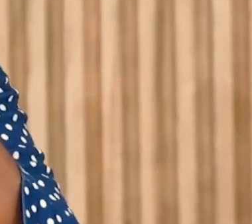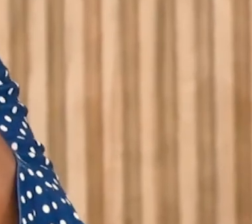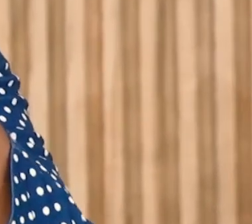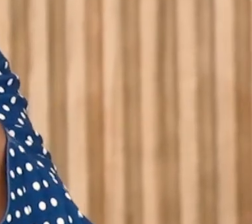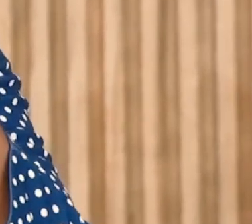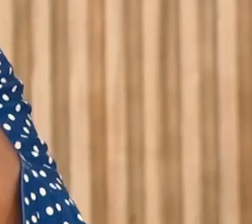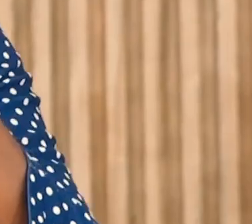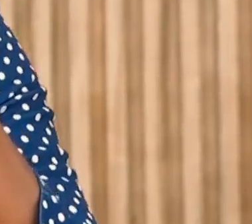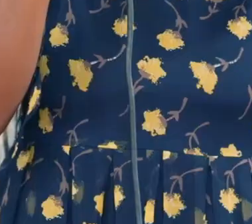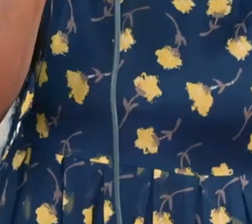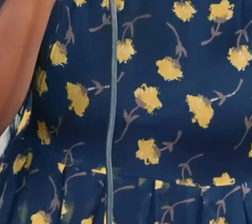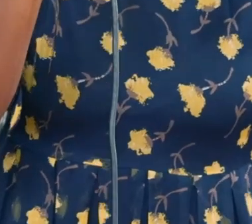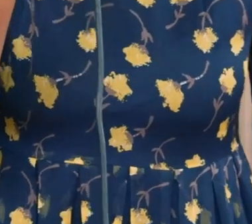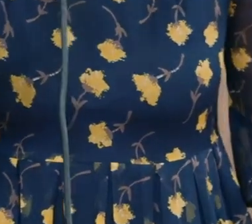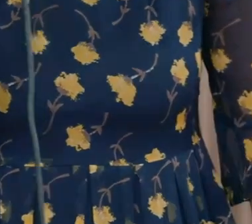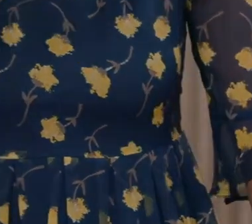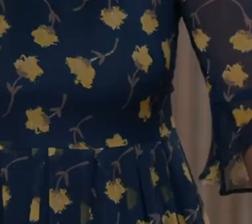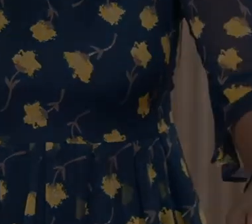amenize haleluya,